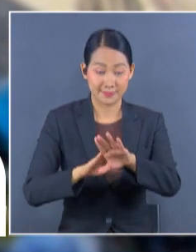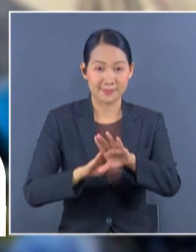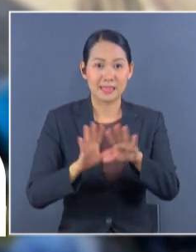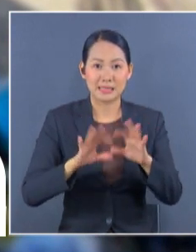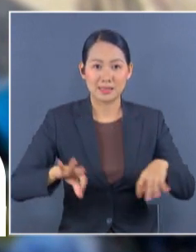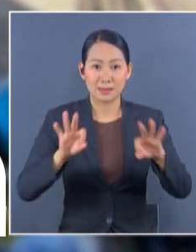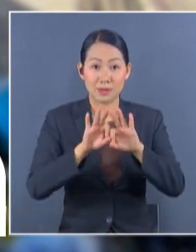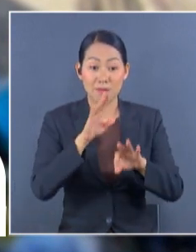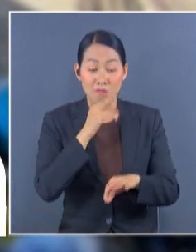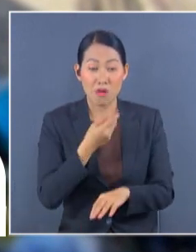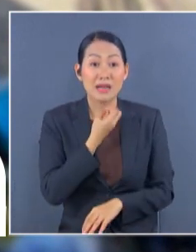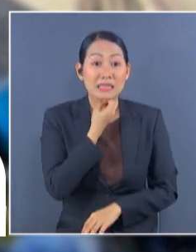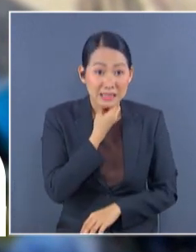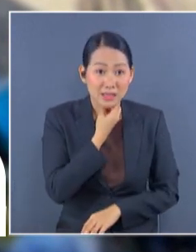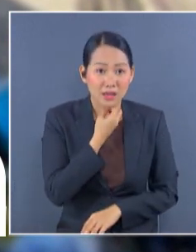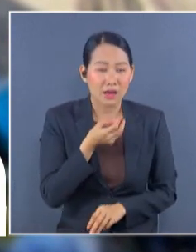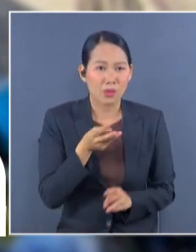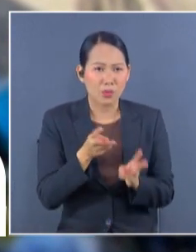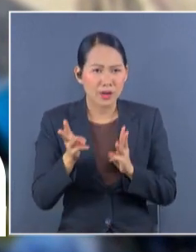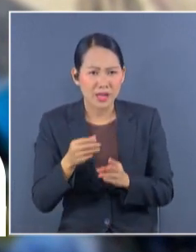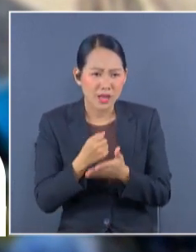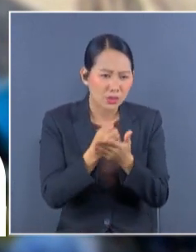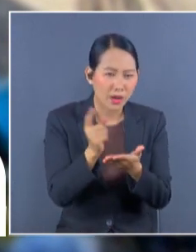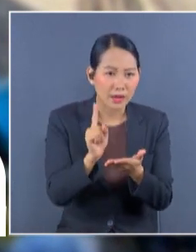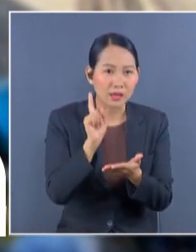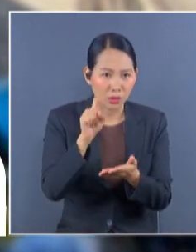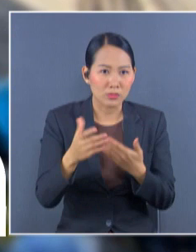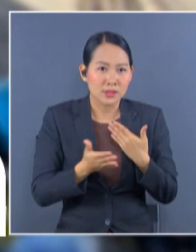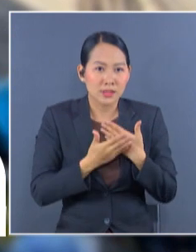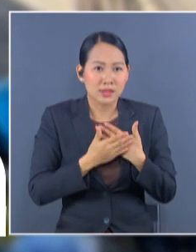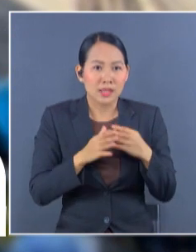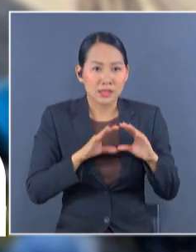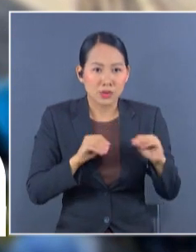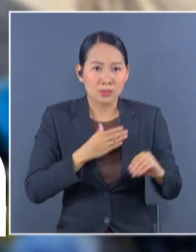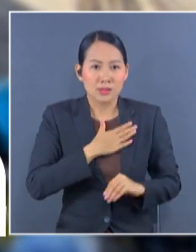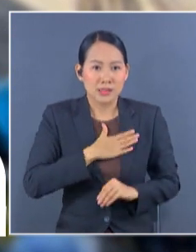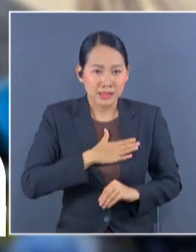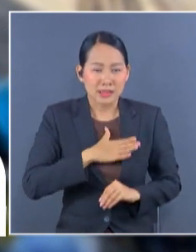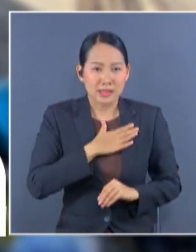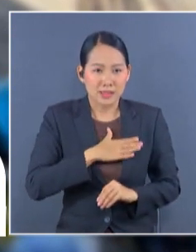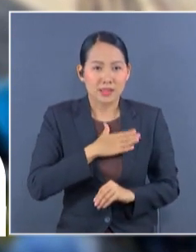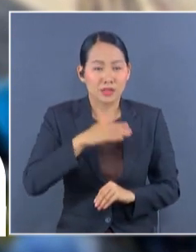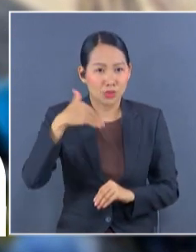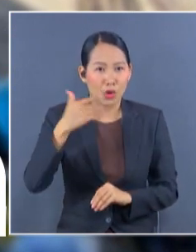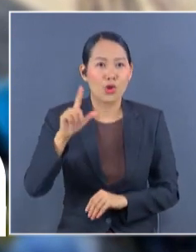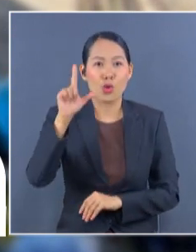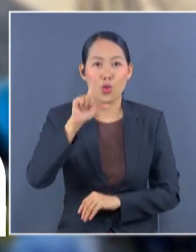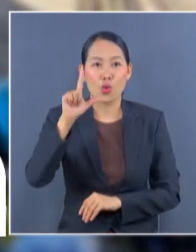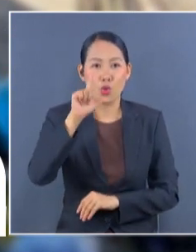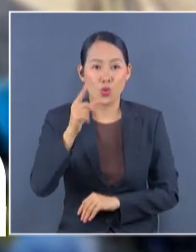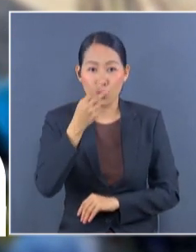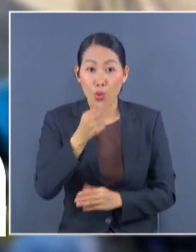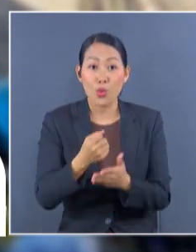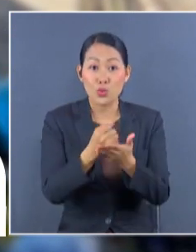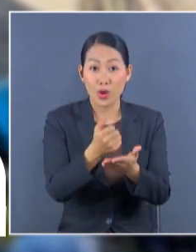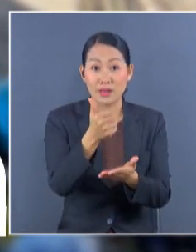อย่างเหตุการณ์นี้เนี่ยนะครับก็มีคุณลุงเนา ะ ที่ตามข่าวบอกว่าคุณลุงดูแล้วจะใจเย็นแล้วมีสติที่สุดแล้วก็สุด